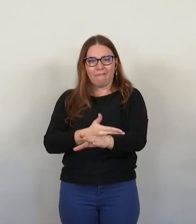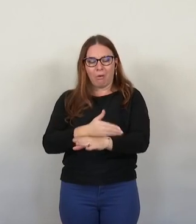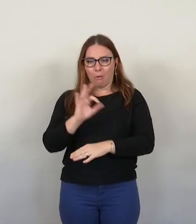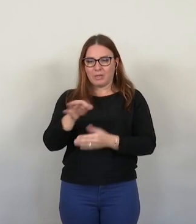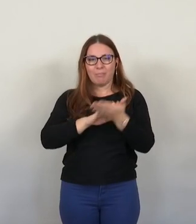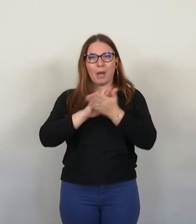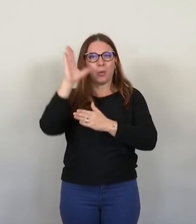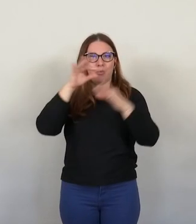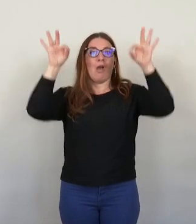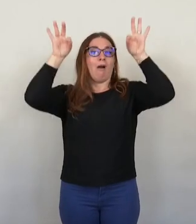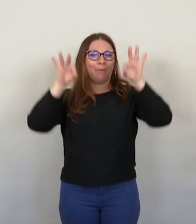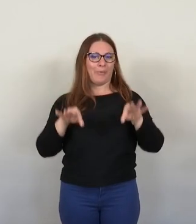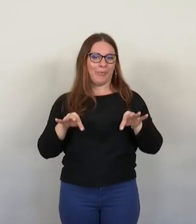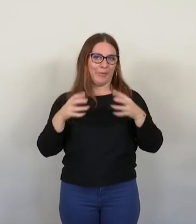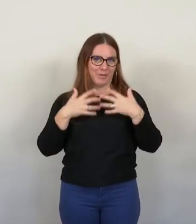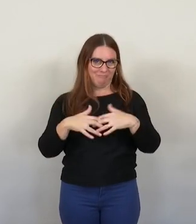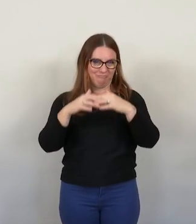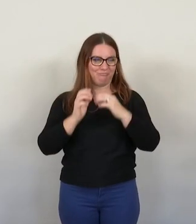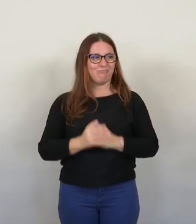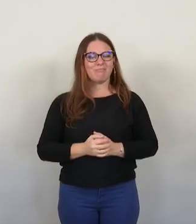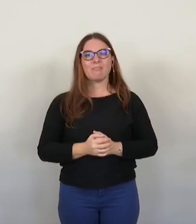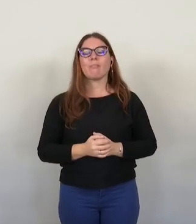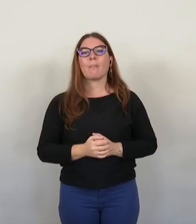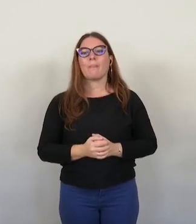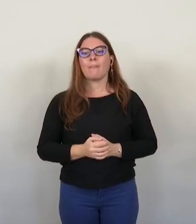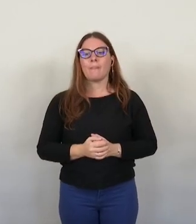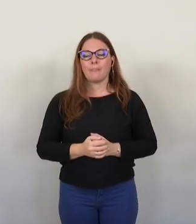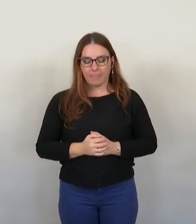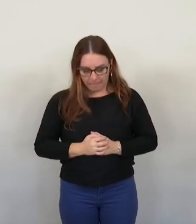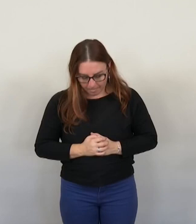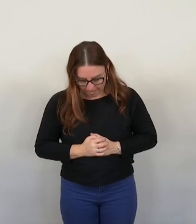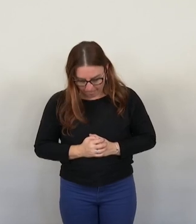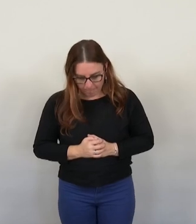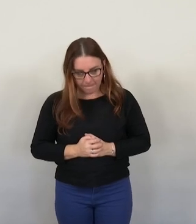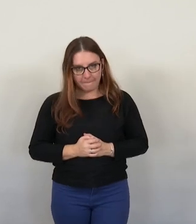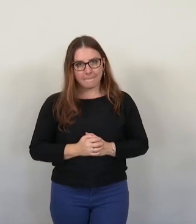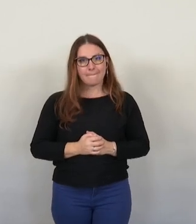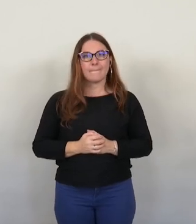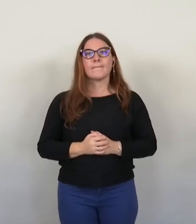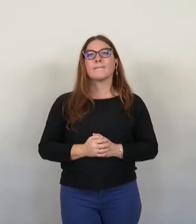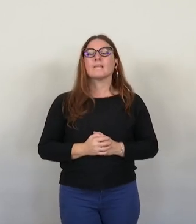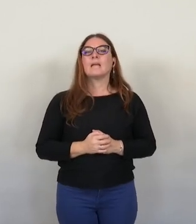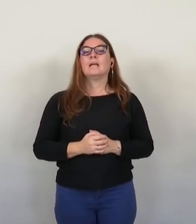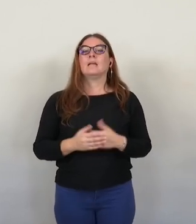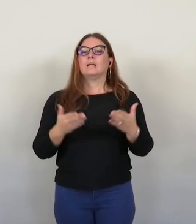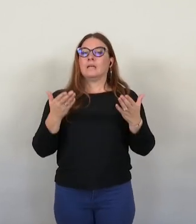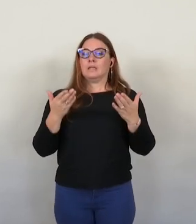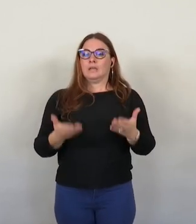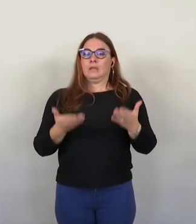la parole et nous passons maintenant au